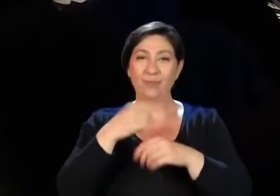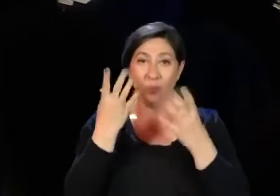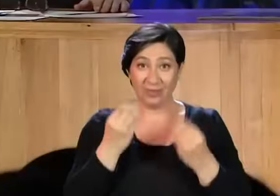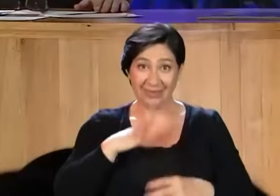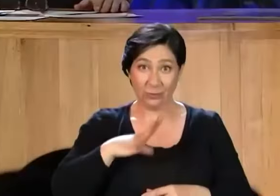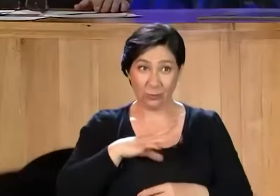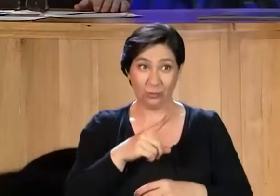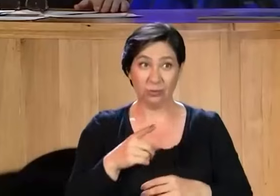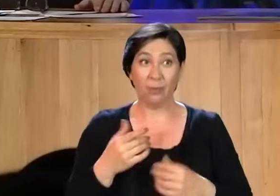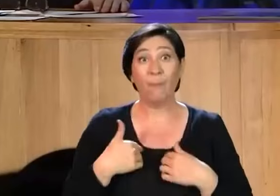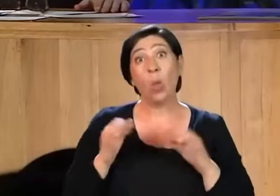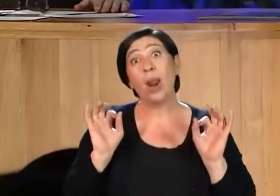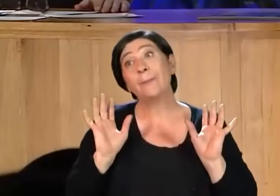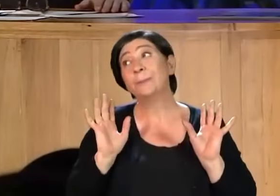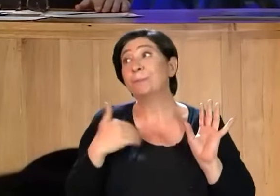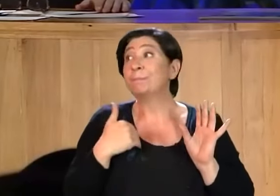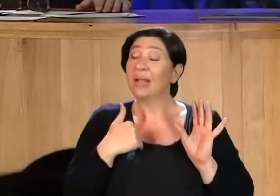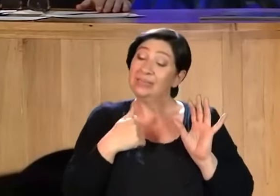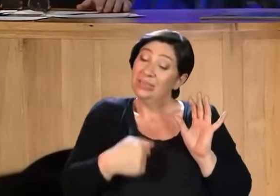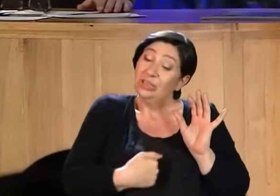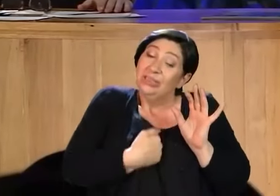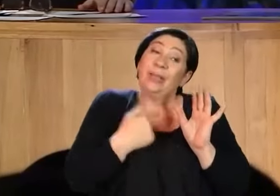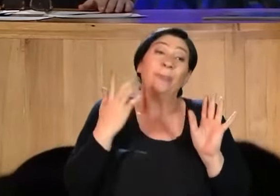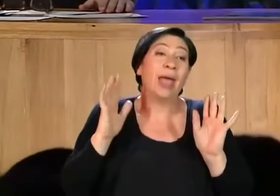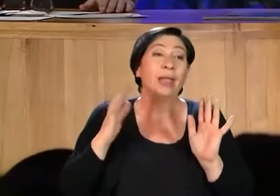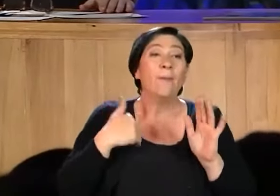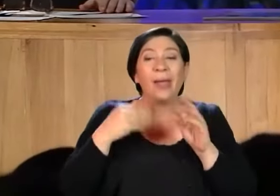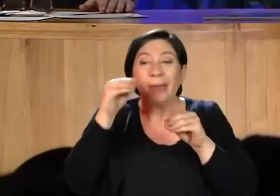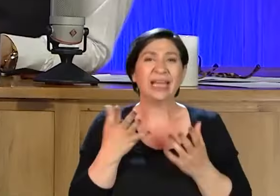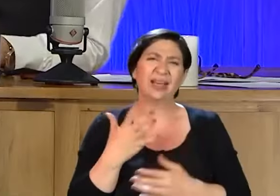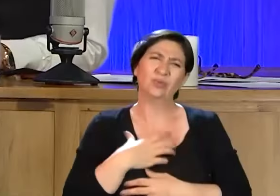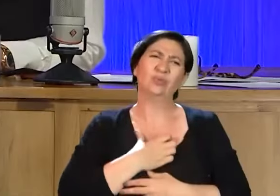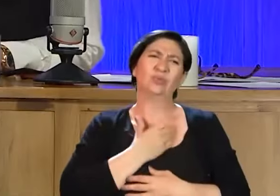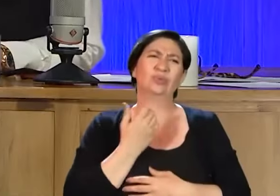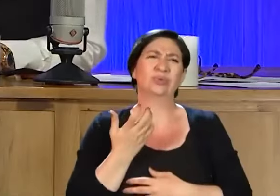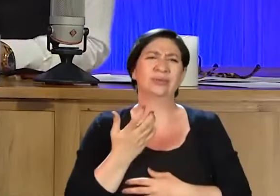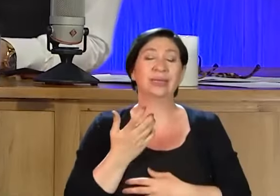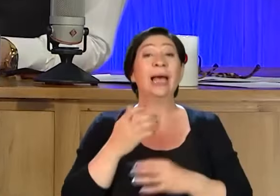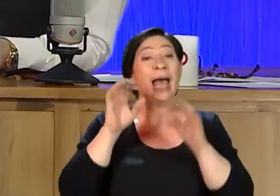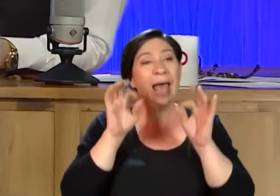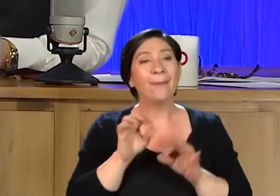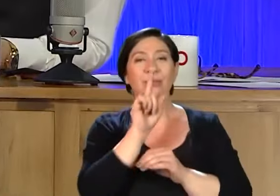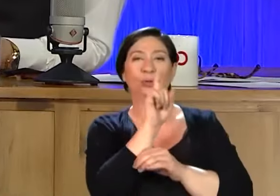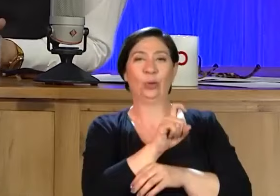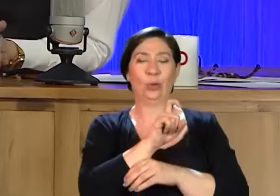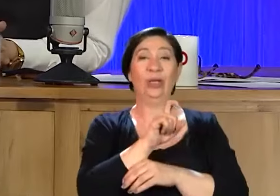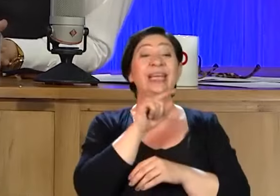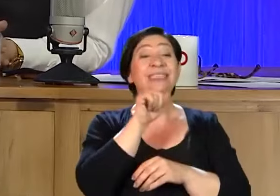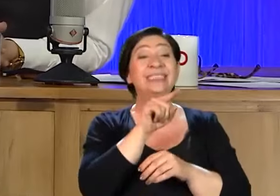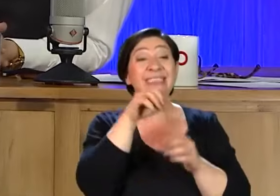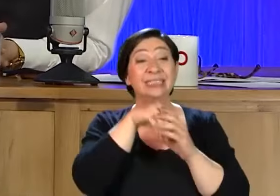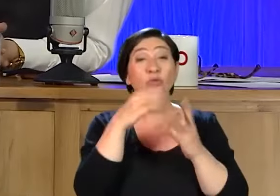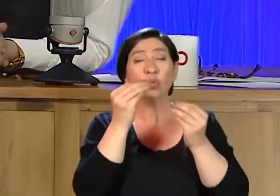istiyorsunuz. Ben öyleyim, içten bir insanım. Ne yapıyorsam yani kurguyu sevmiyorum çünkü. Bir şey, hemen soru. Sizinle ilgili